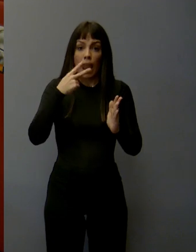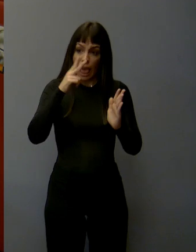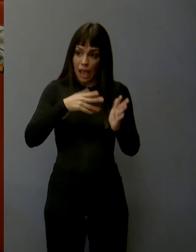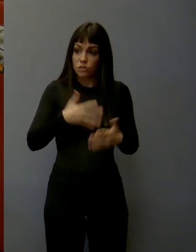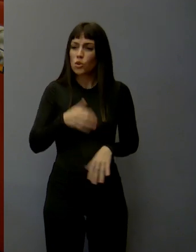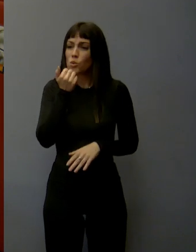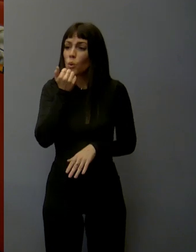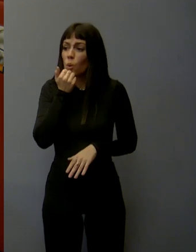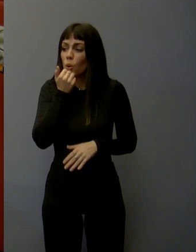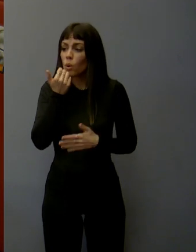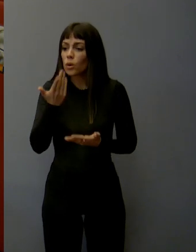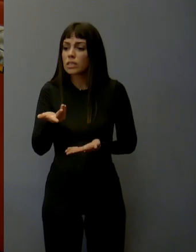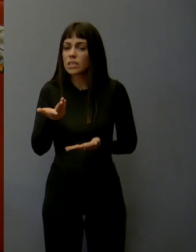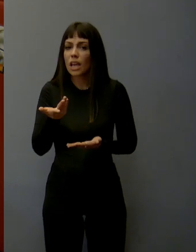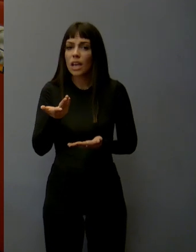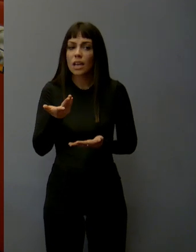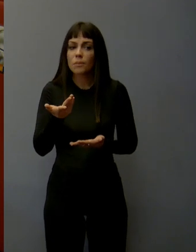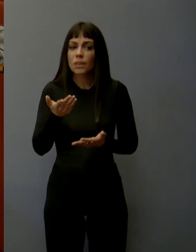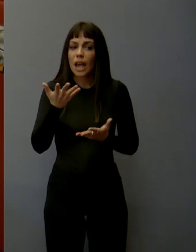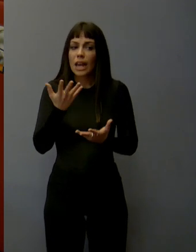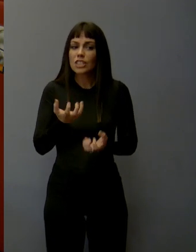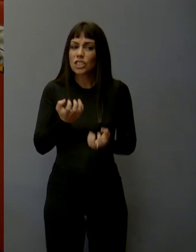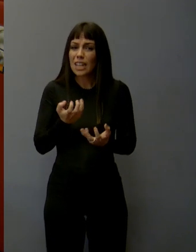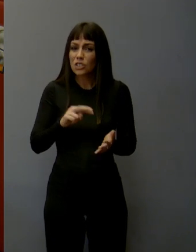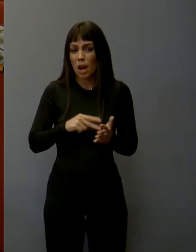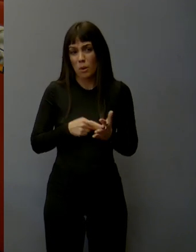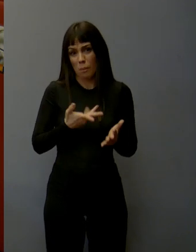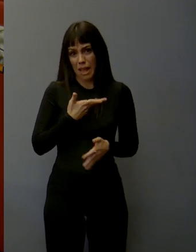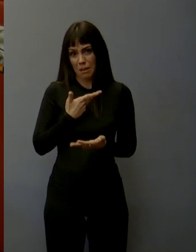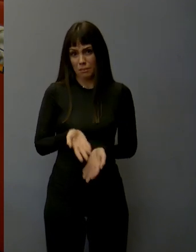scusi ma poi per la registrazione ci sono problemi